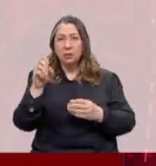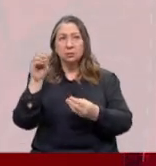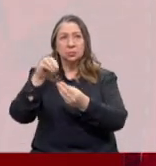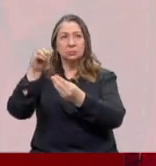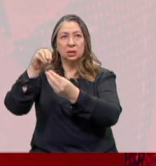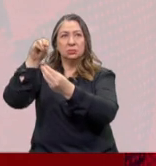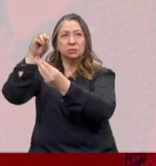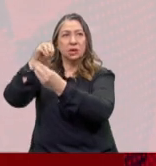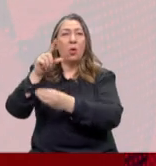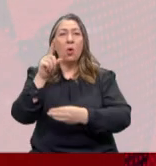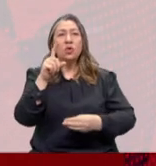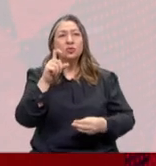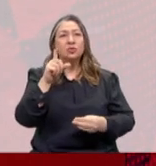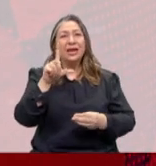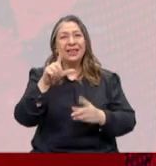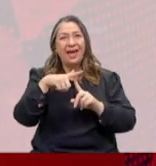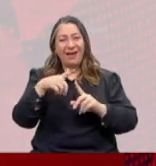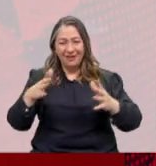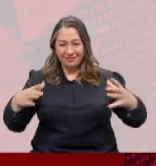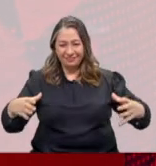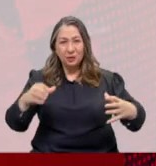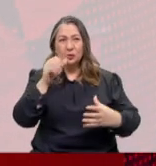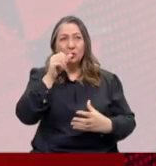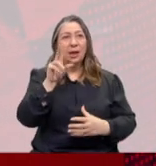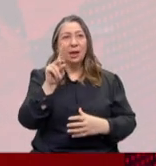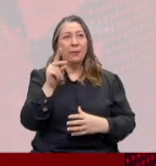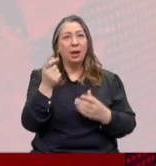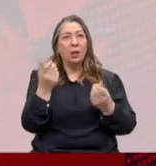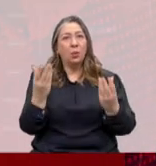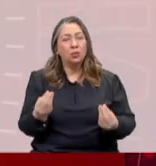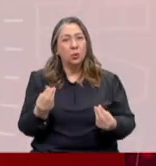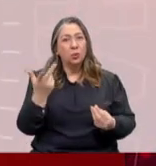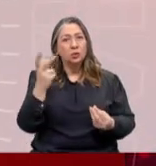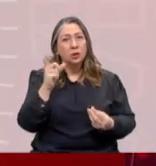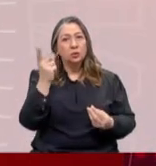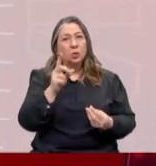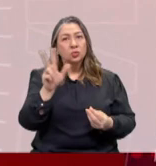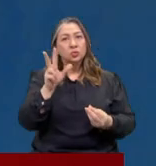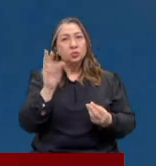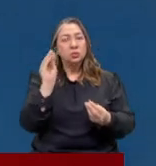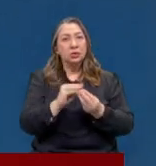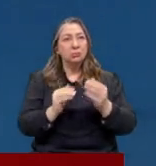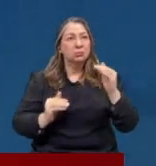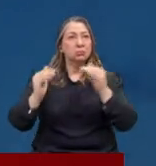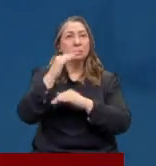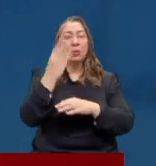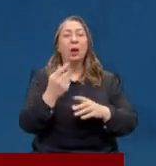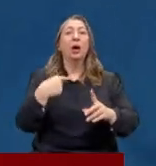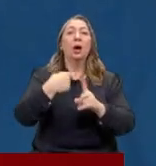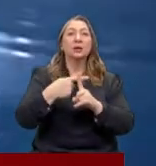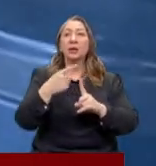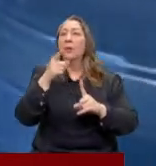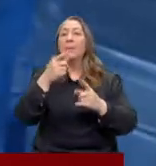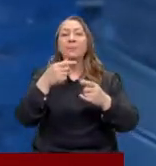zamlandı. 19 litre damacana suyun fiyatı bile 21 liraya çıktı. 3 ayda %30'dan fazla arttı fiyatı. Üstelik